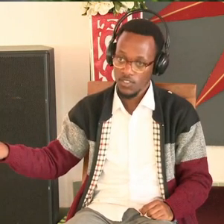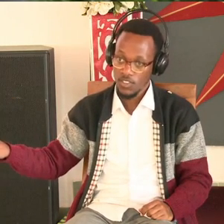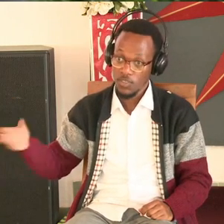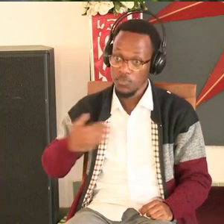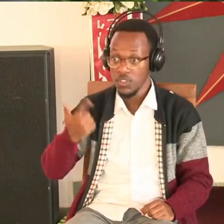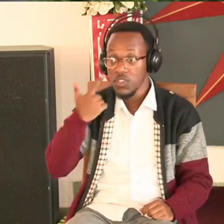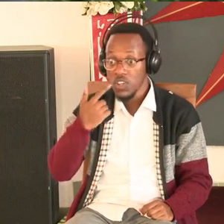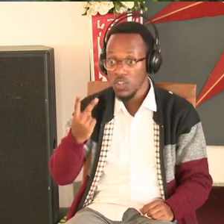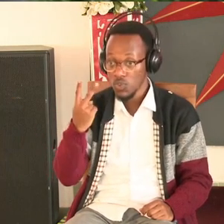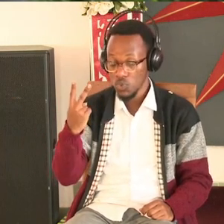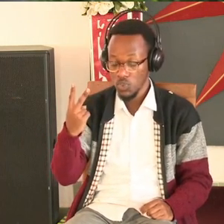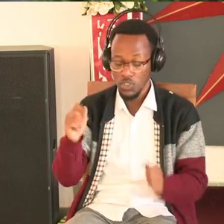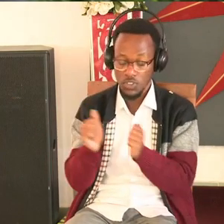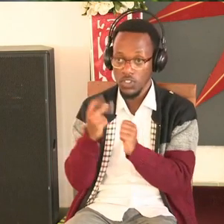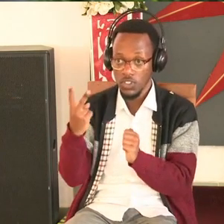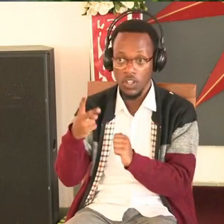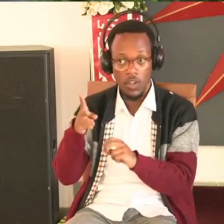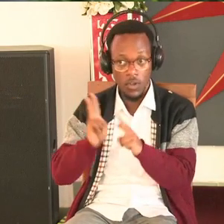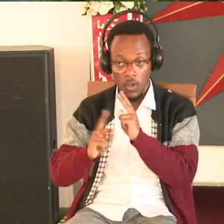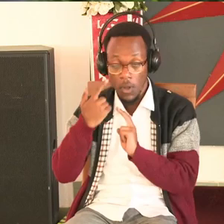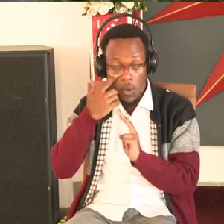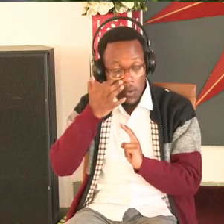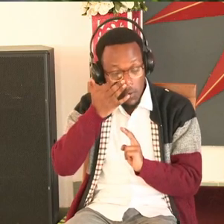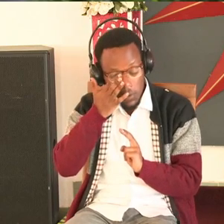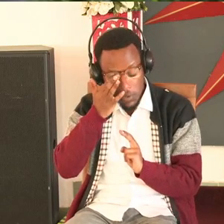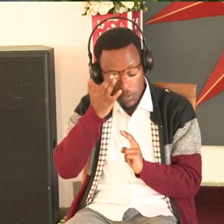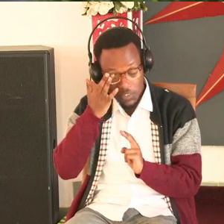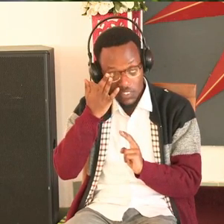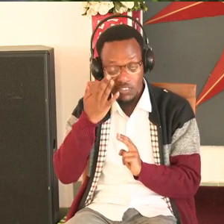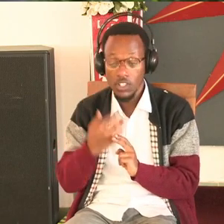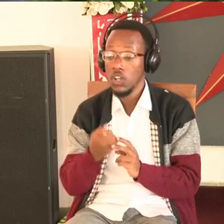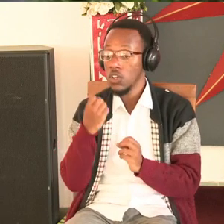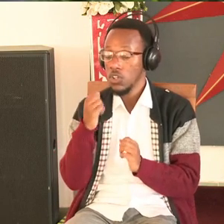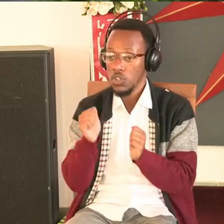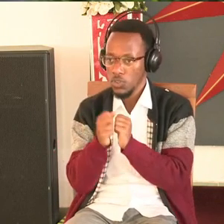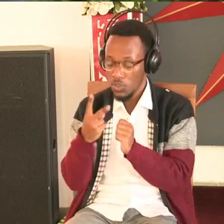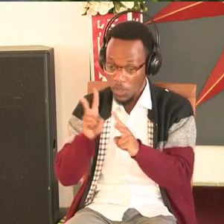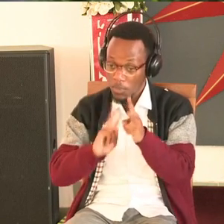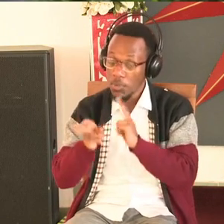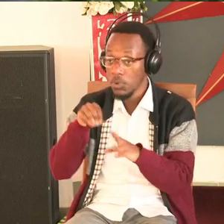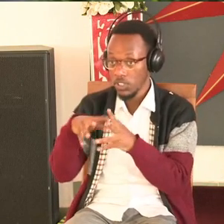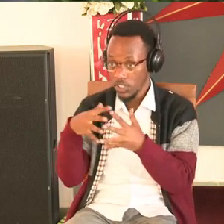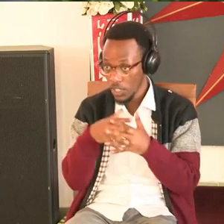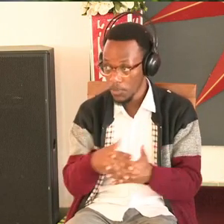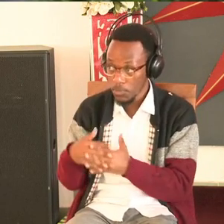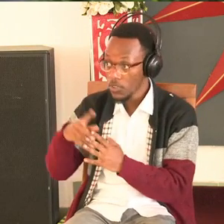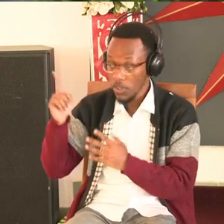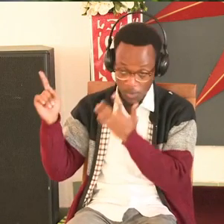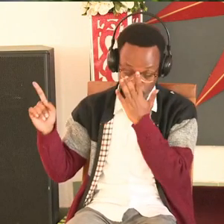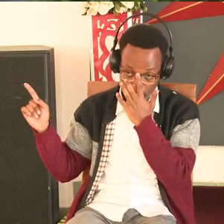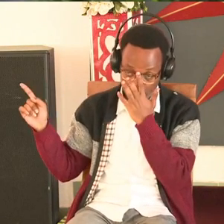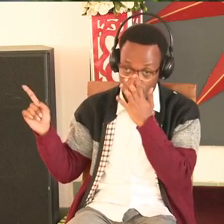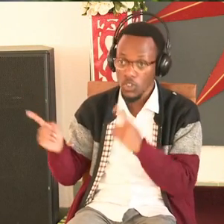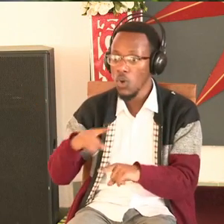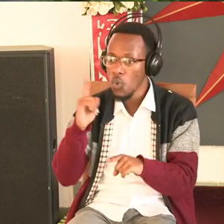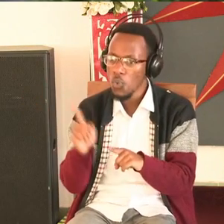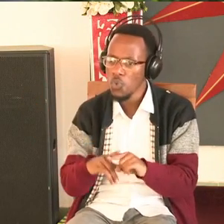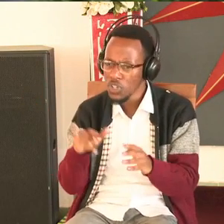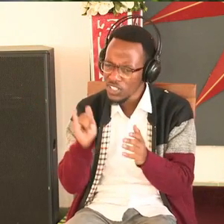ville, bari mu rusengero hari Jeffersonville, bari bahari. Lorsque cette